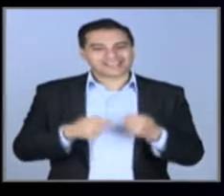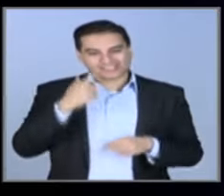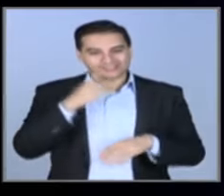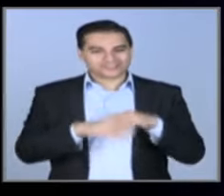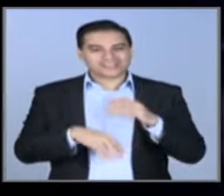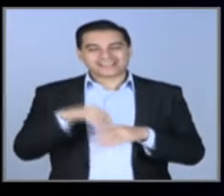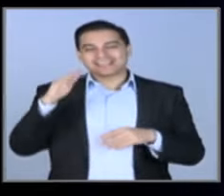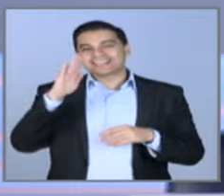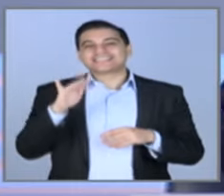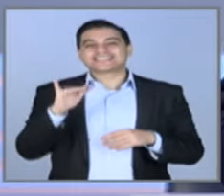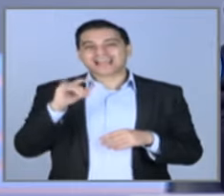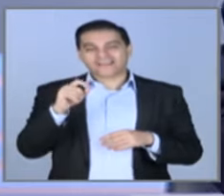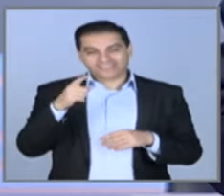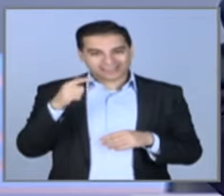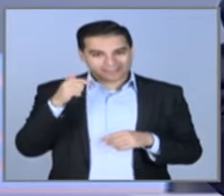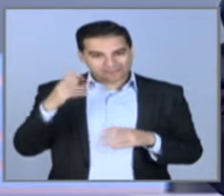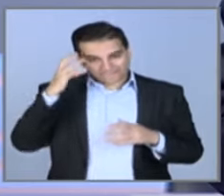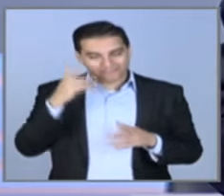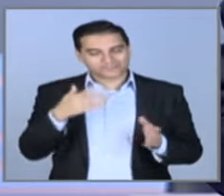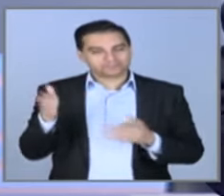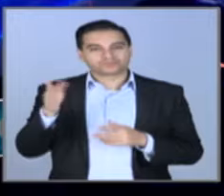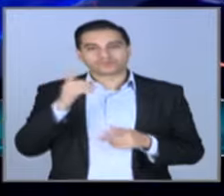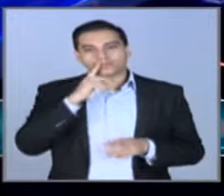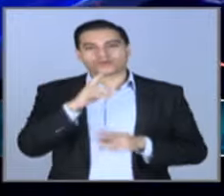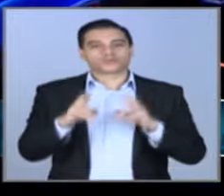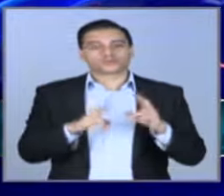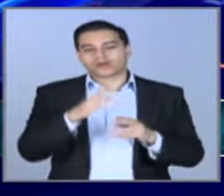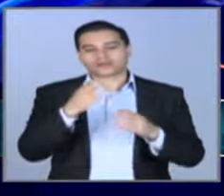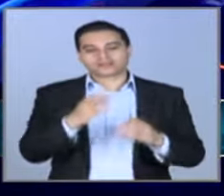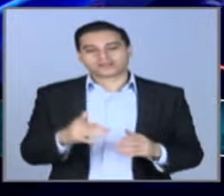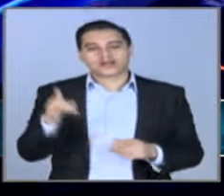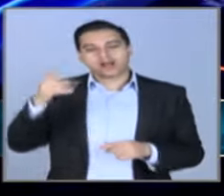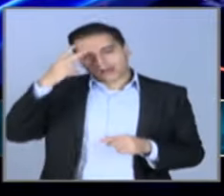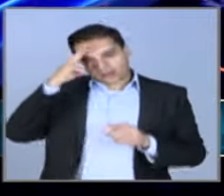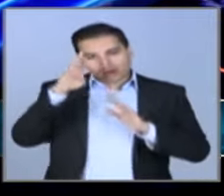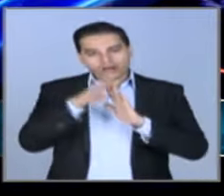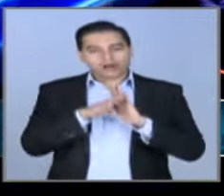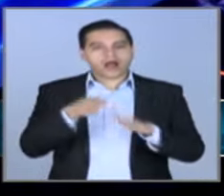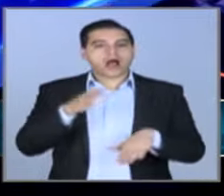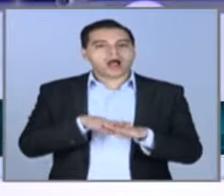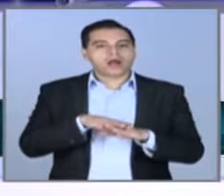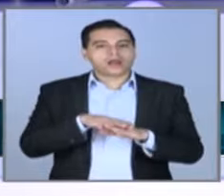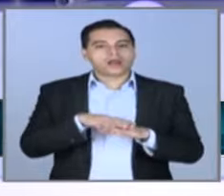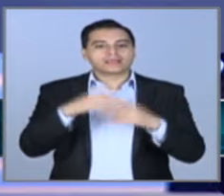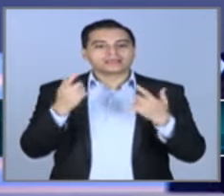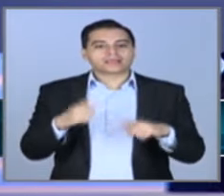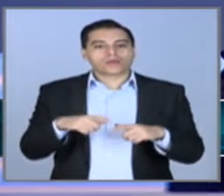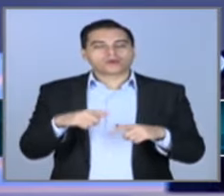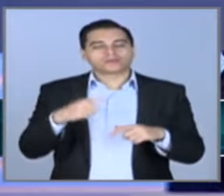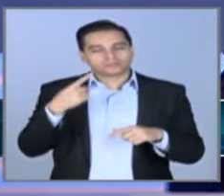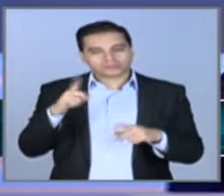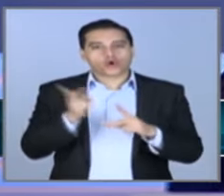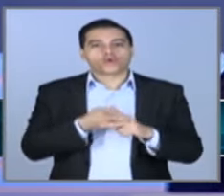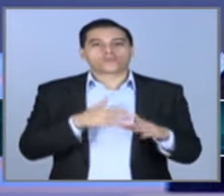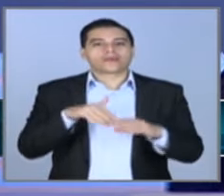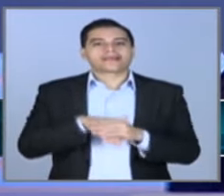سيف تمام. تحت الضغط كاونتر. ما هو نظام الحكم في دولة نورو؟ جمهوري. صح. ما